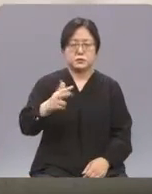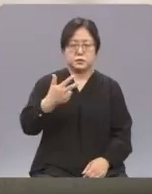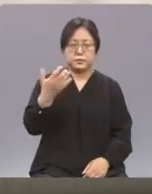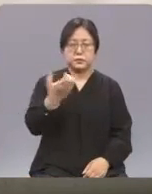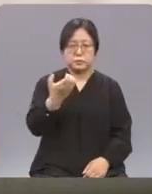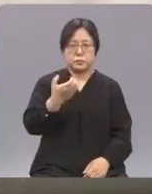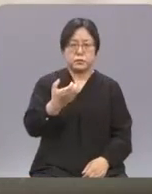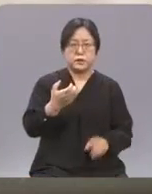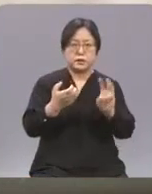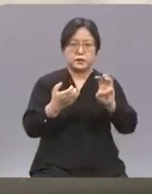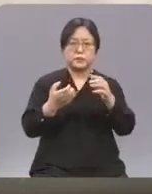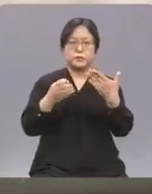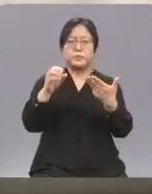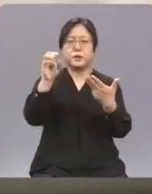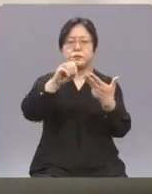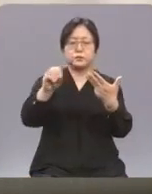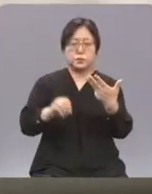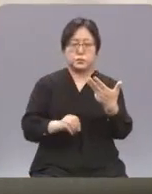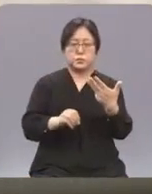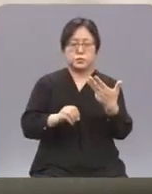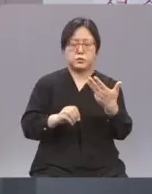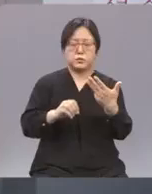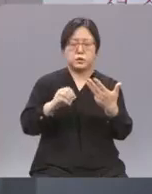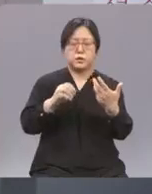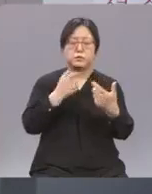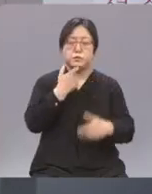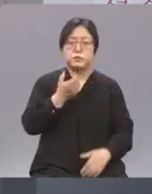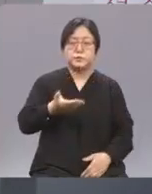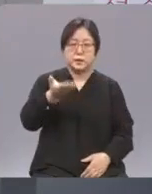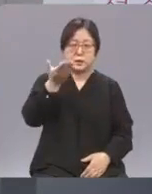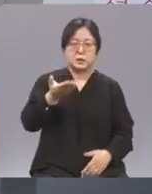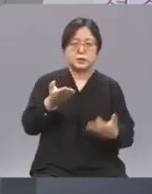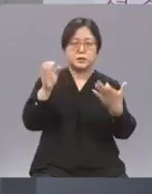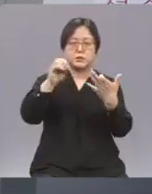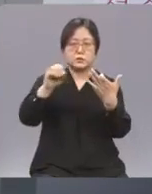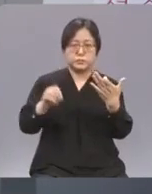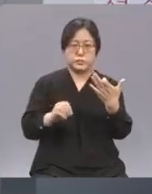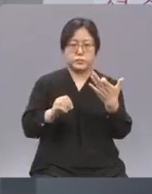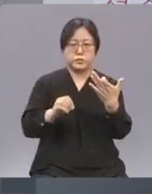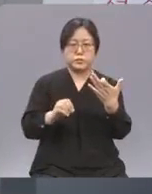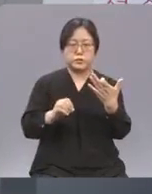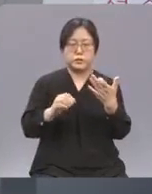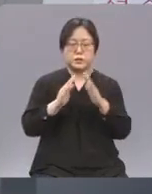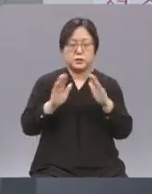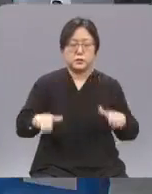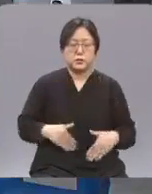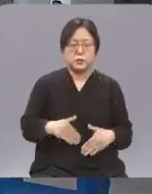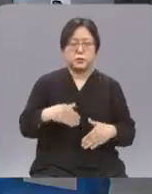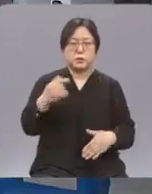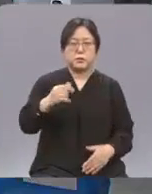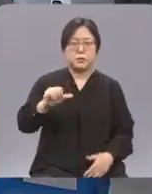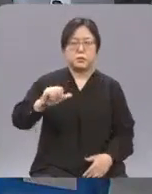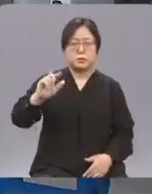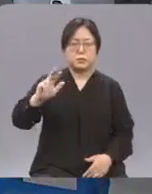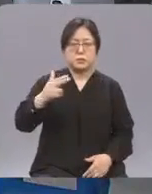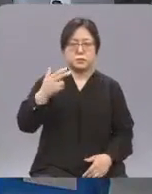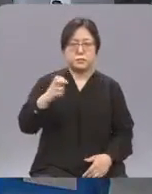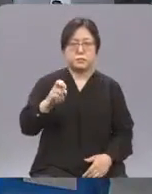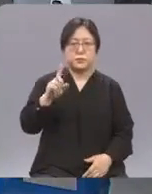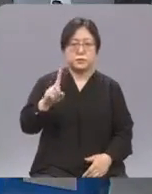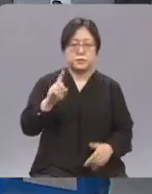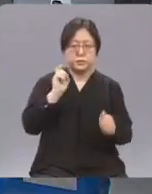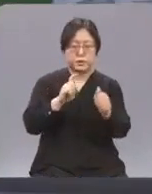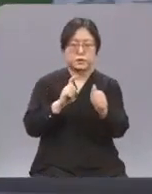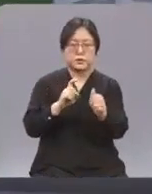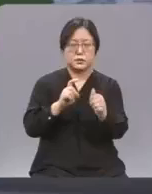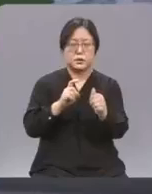1,790명으로 38%를 차지했고 60대 이상은 19%입니다. 전남에서는 5,721명이 확진된